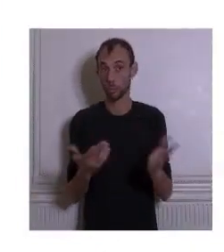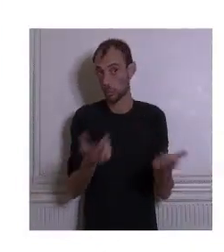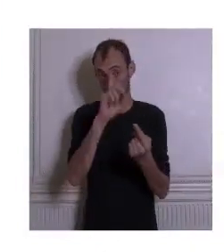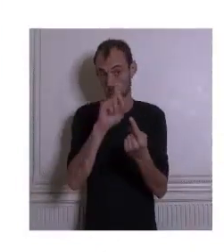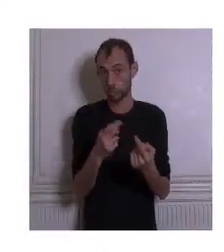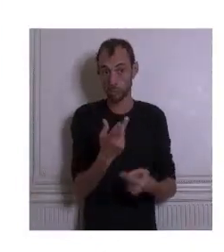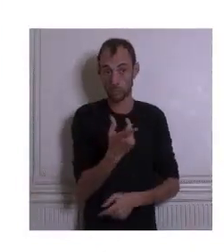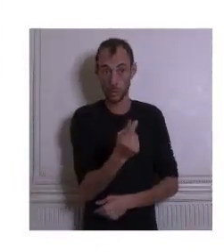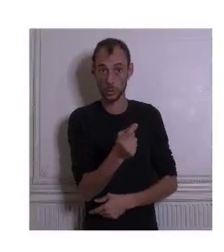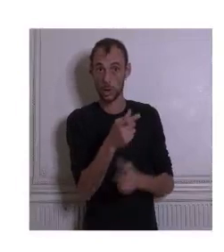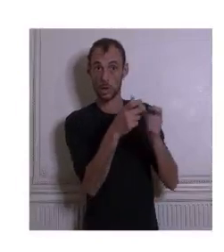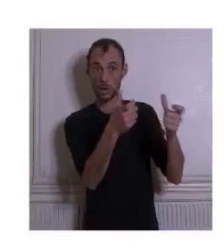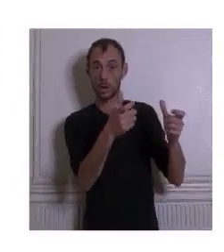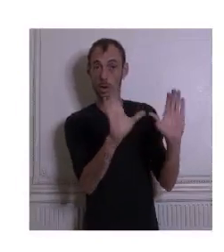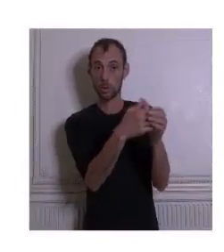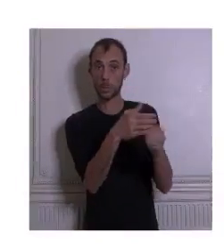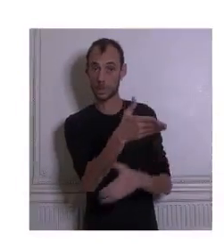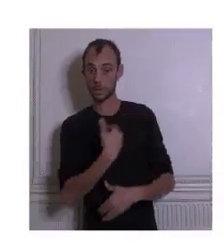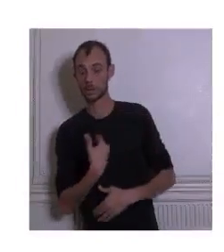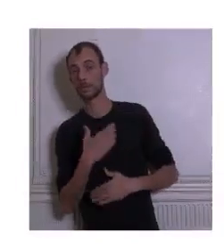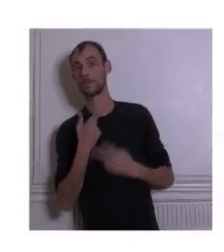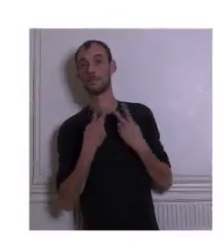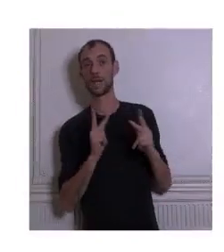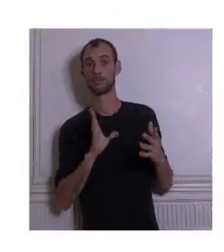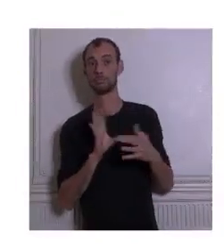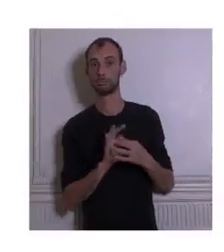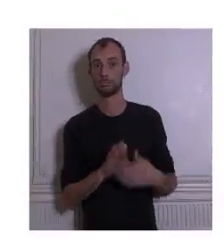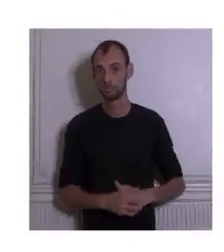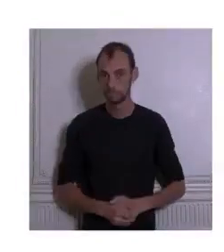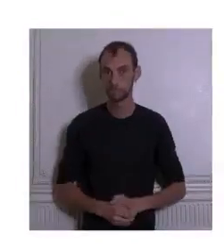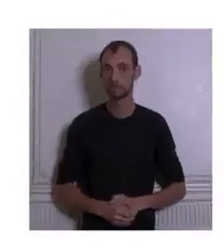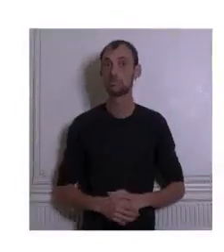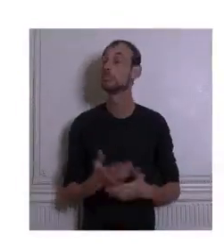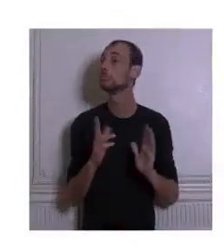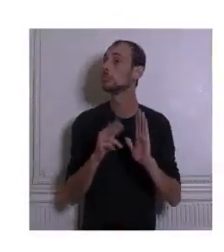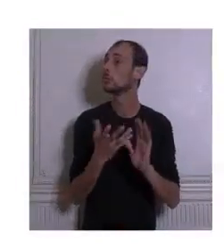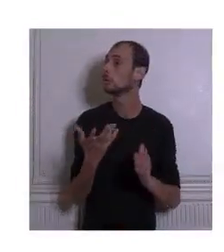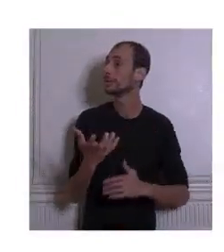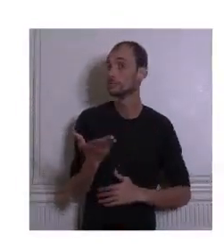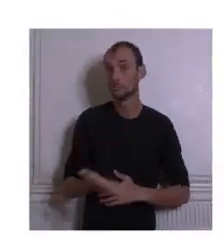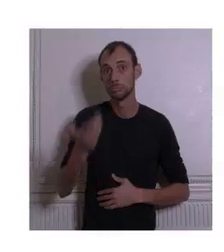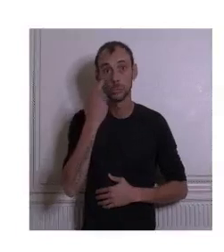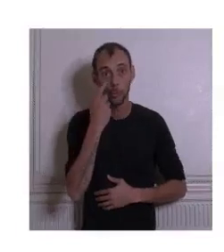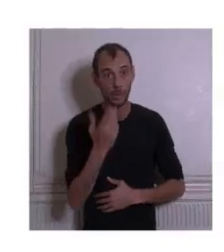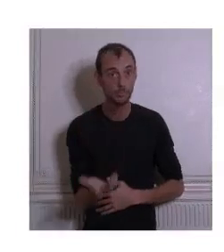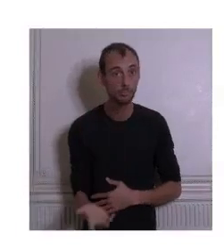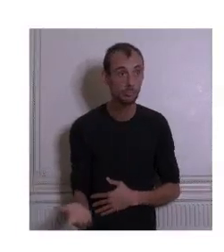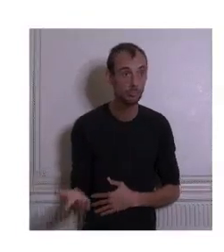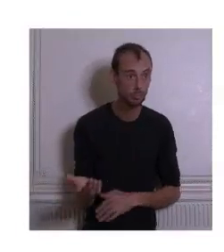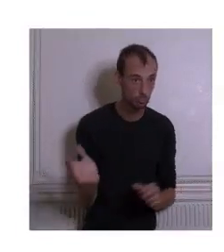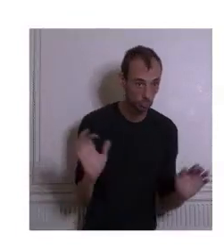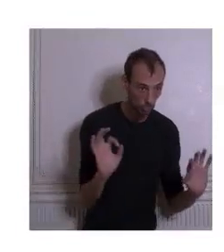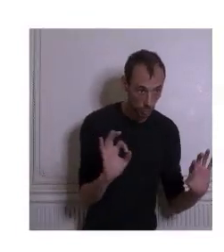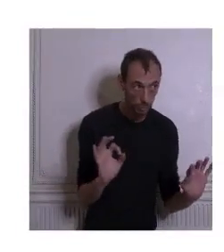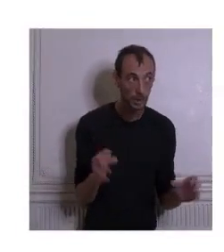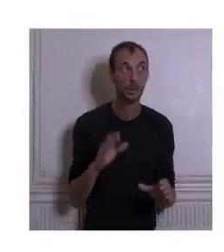frais de déplacement d'installation d'éclairage public à l'occasion d'un chantier rue François Rabelais. Délibération classique qui permet,